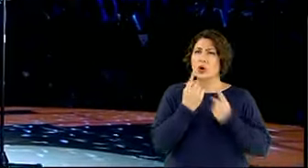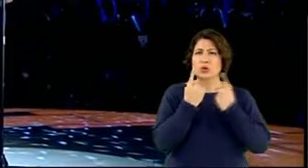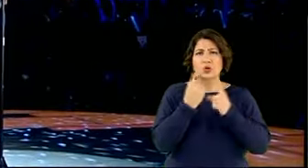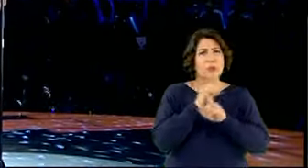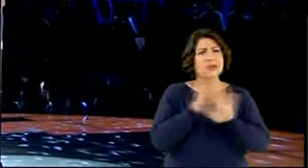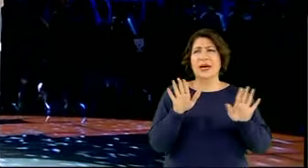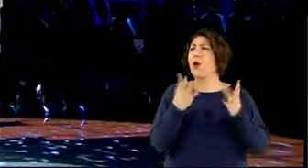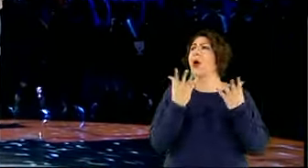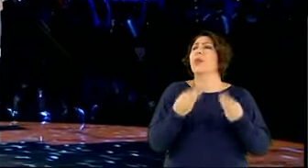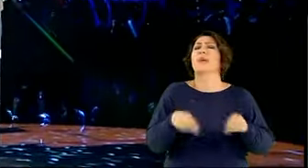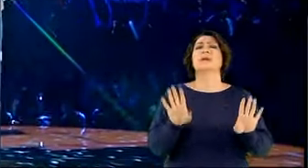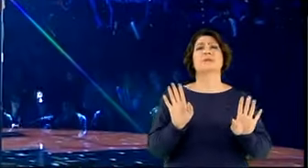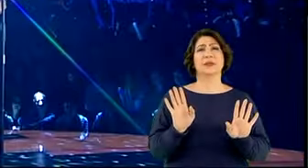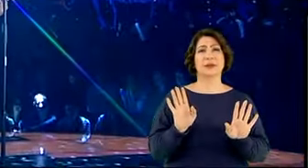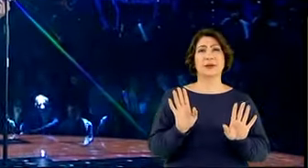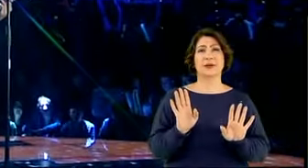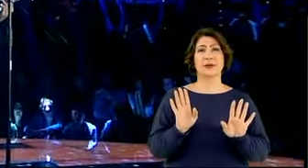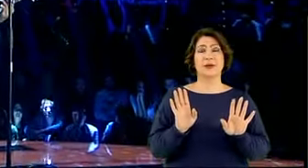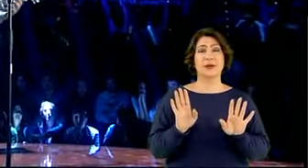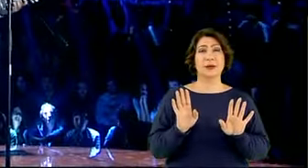Konuşmasak olmaz mı?